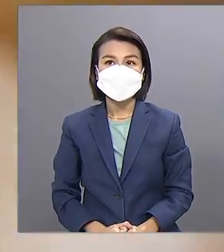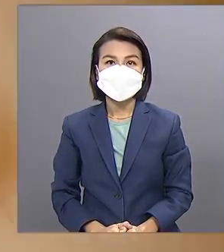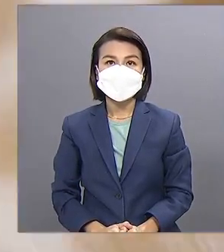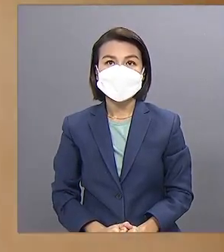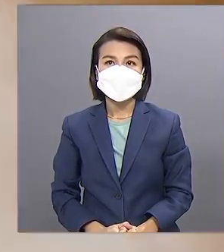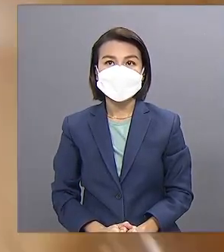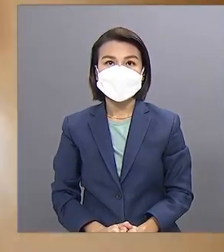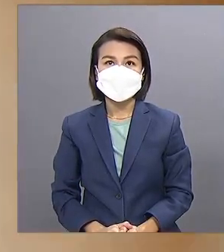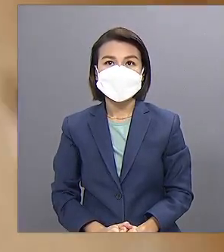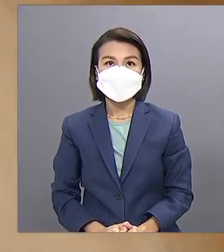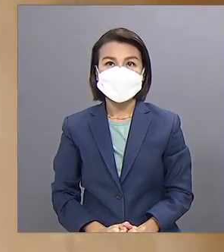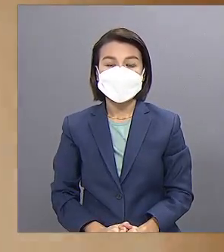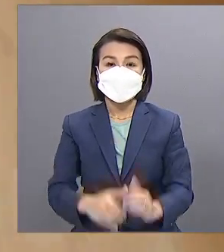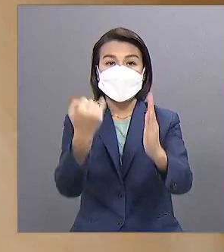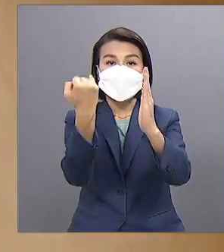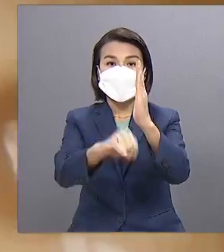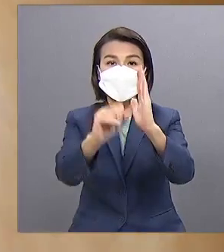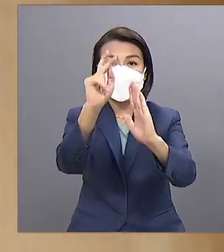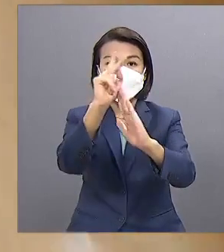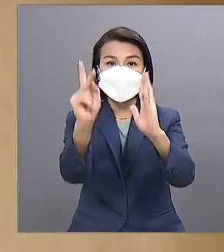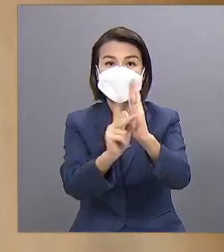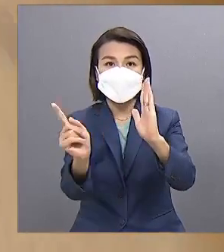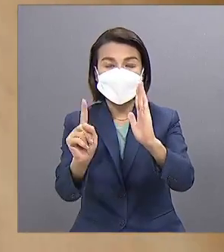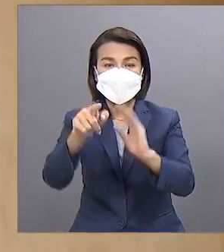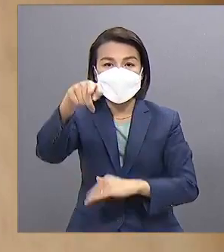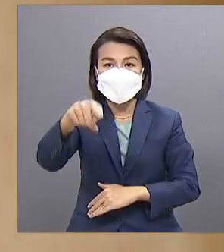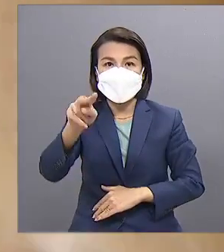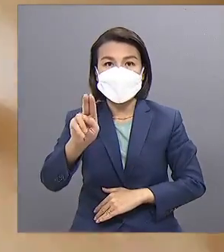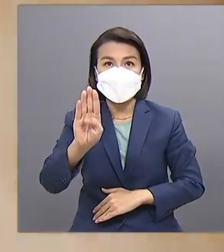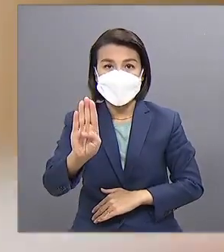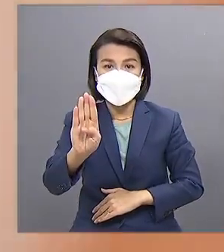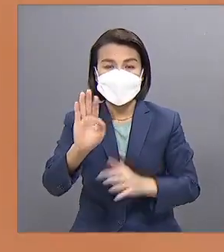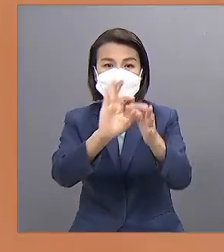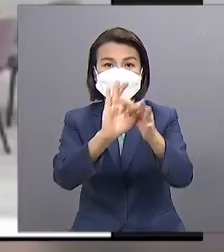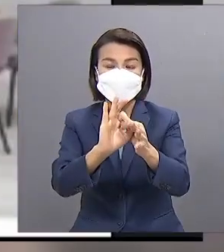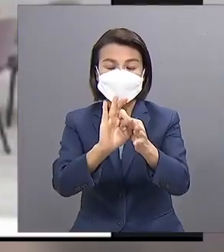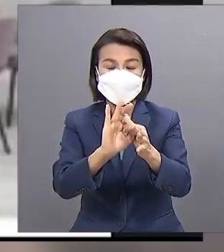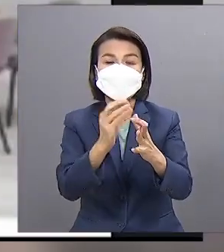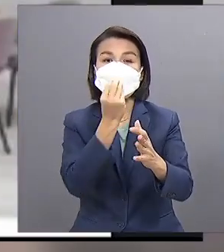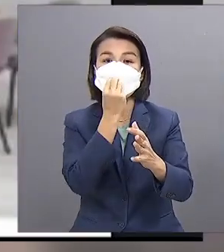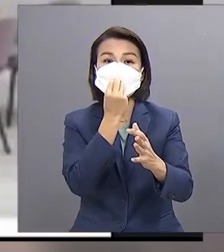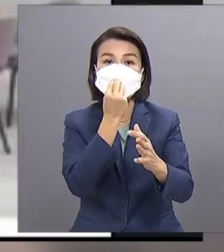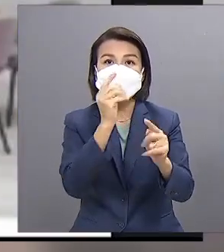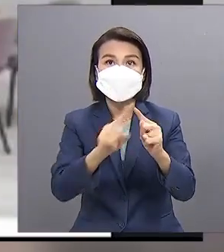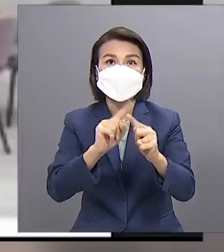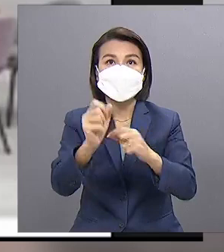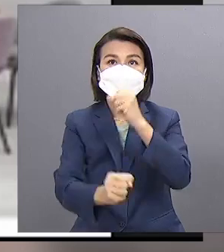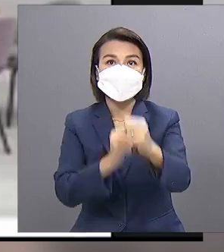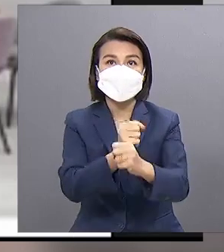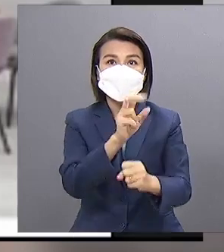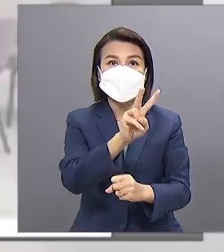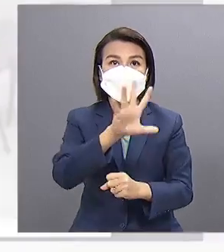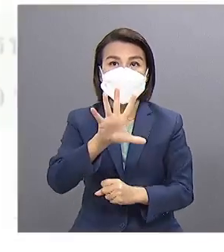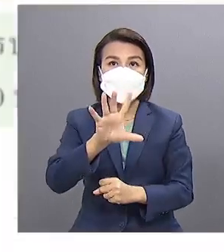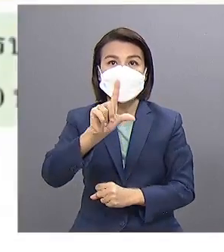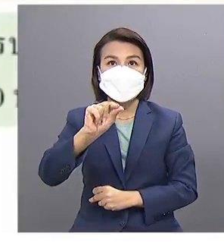ผิดตามกฎหมายนะคะในตามพระราชบัญญัติอาหารพ.ศ. 2522อะค่ะก็ถ้าเกิดมีการปนเปื้อนอาหารมี